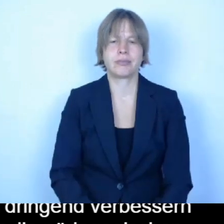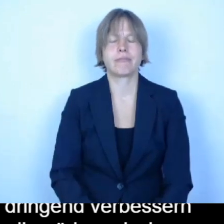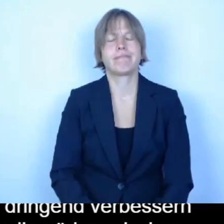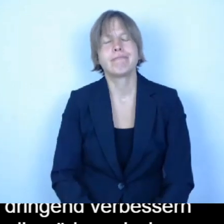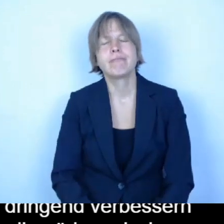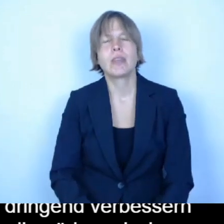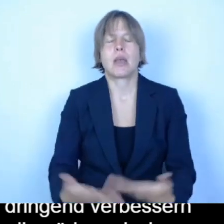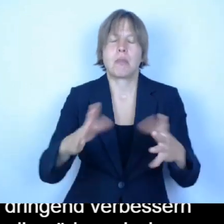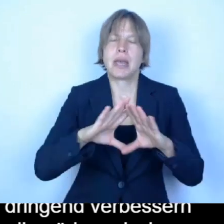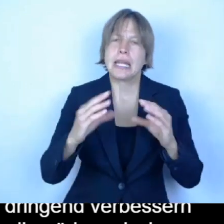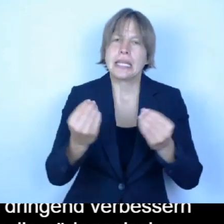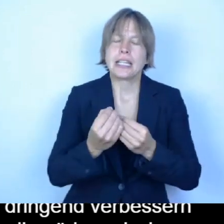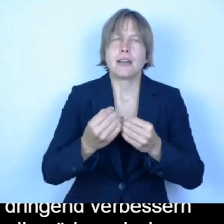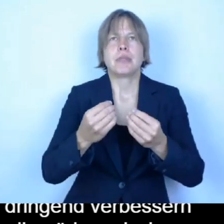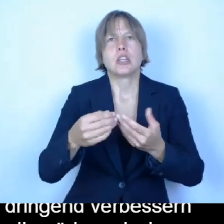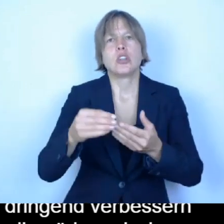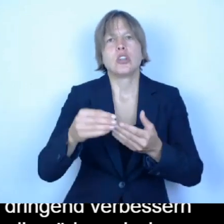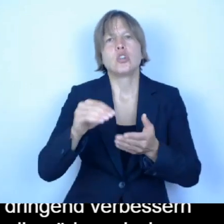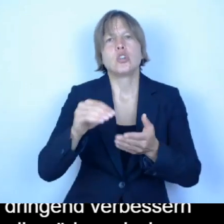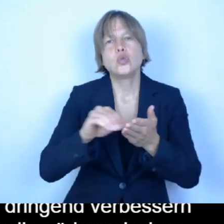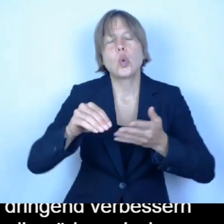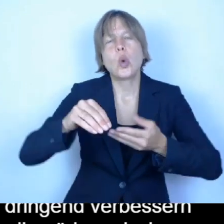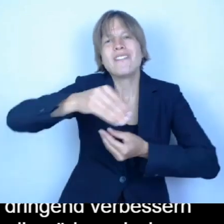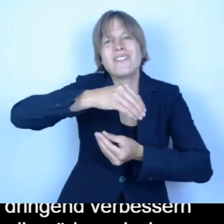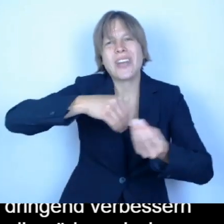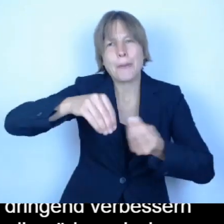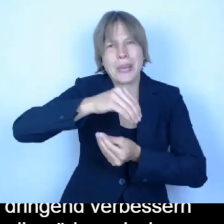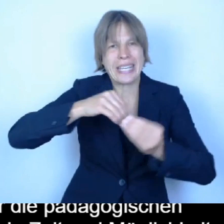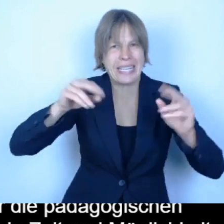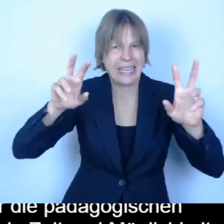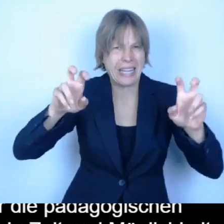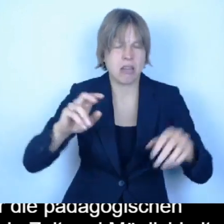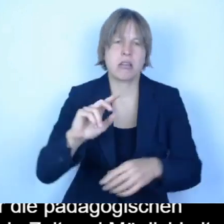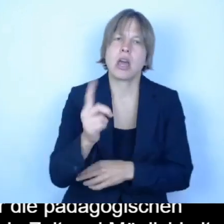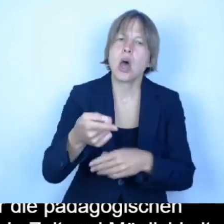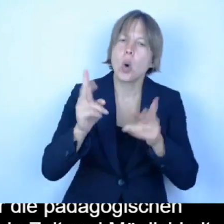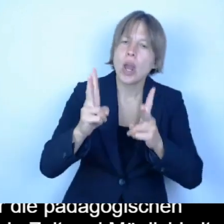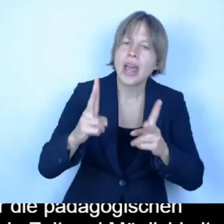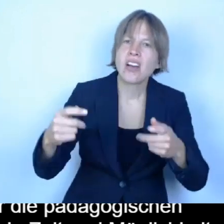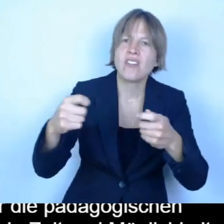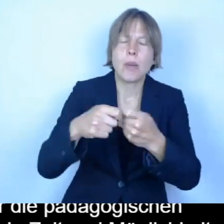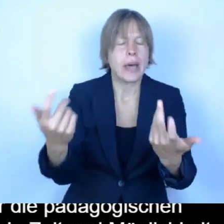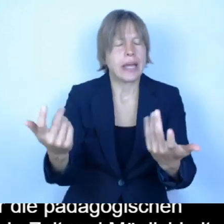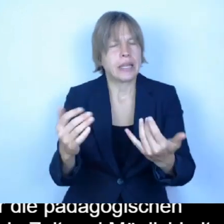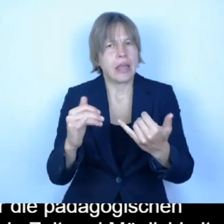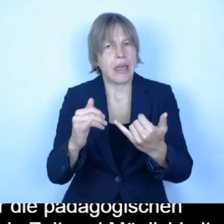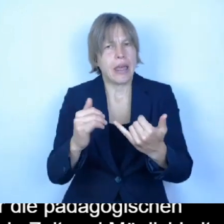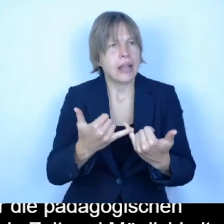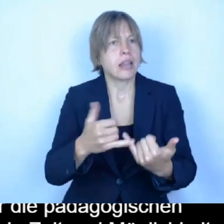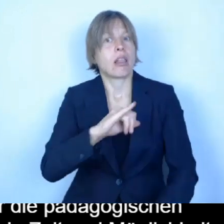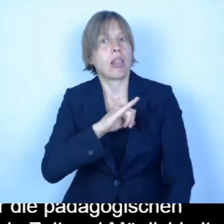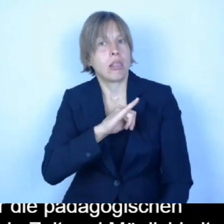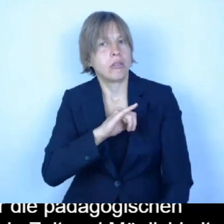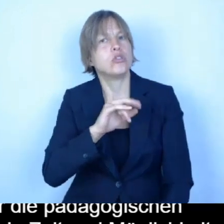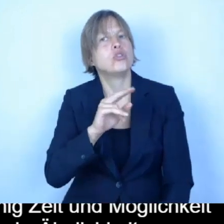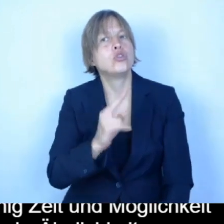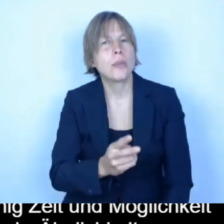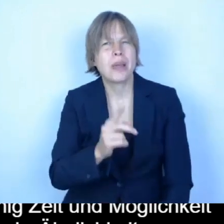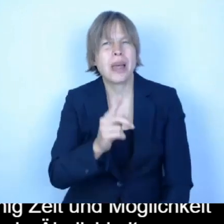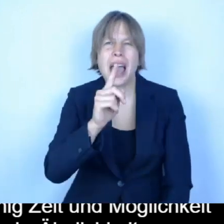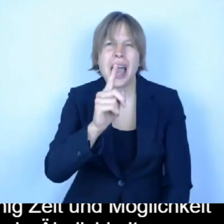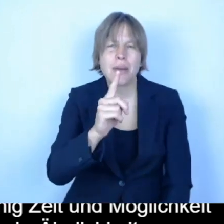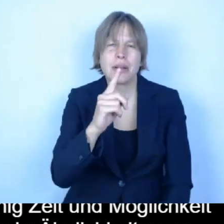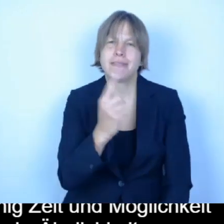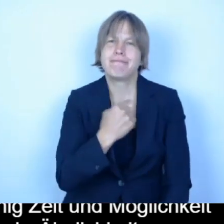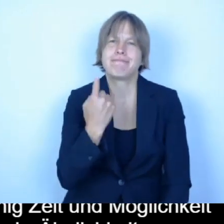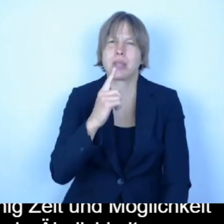wahnsinnig interessiert dran. Aber wir müssen nur ein bisschen nachdenken, wie wir es machen können. Also das, ich glaube, da ist noch eine Menge an, wenn wir jetzt schon bei Kultur